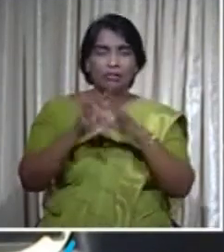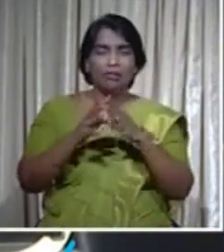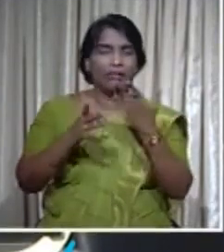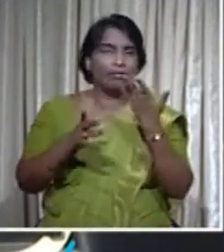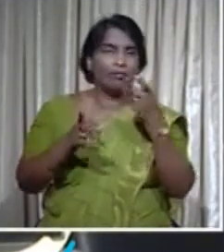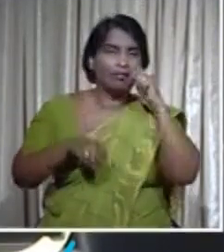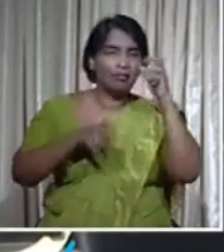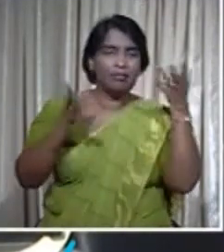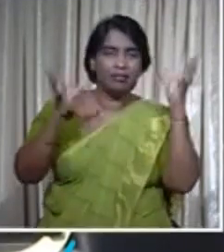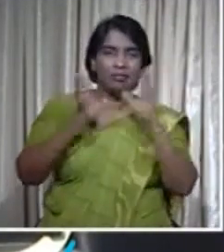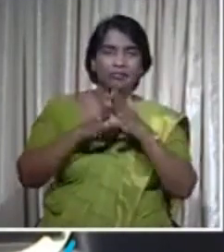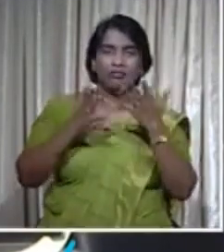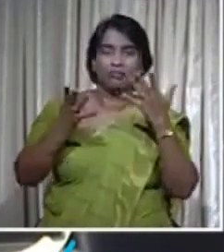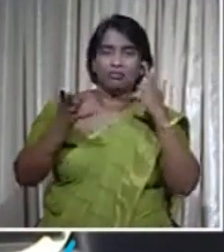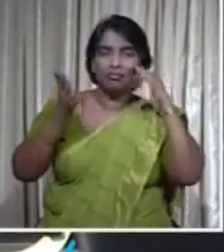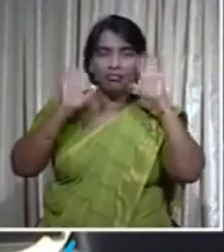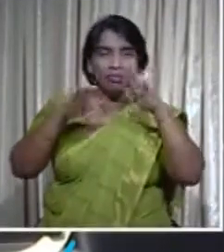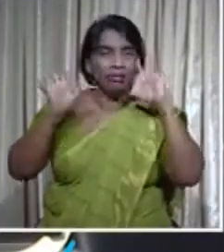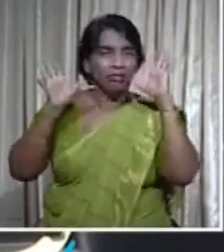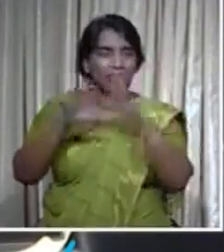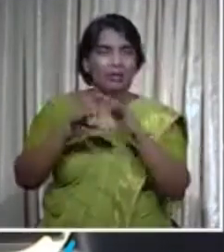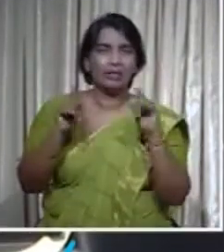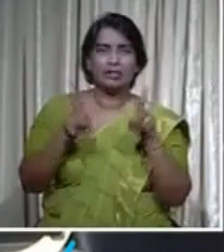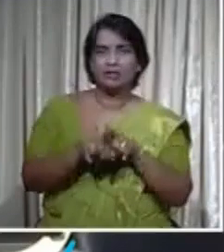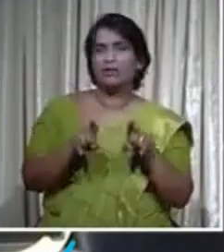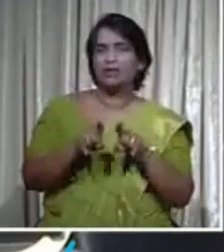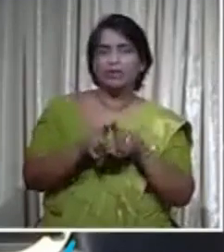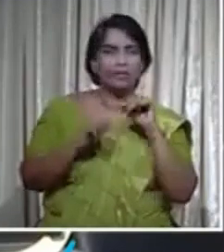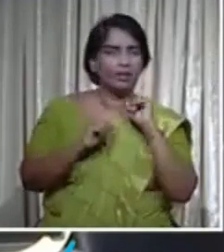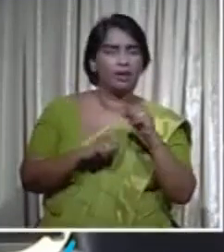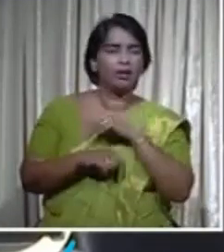இருக்கிறது. காரணம் என்னவென்றால், ஏற்கனவே